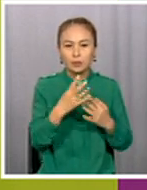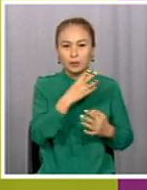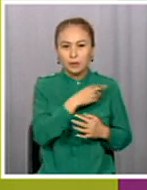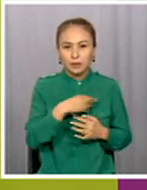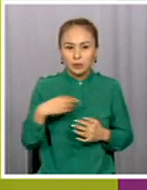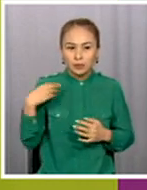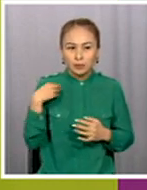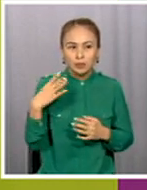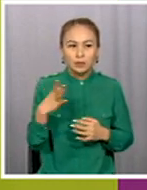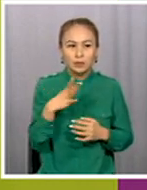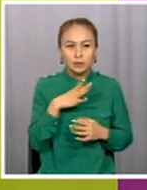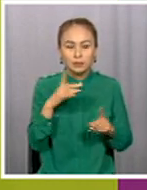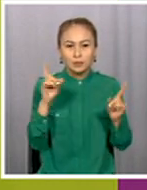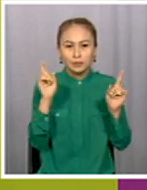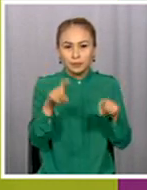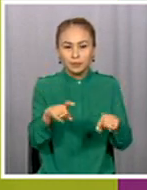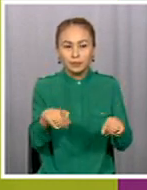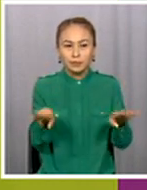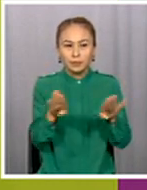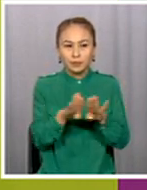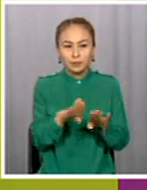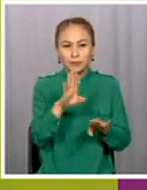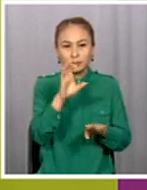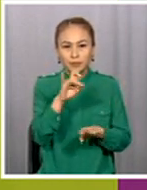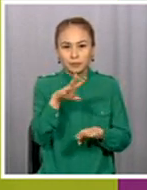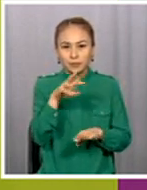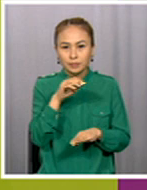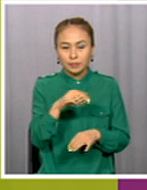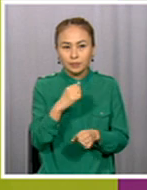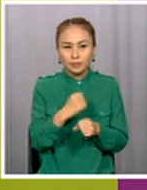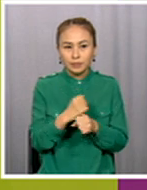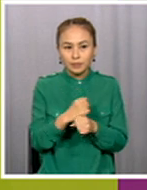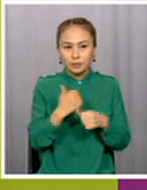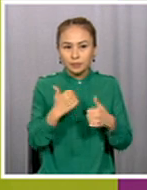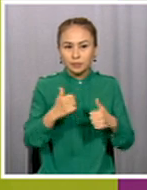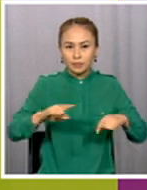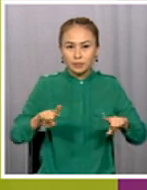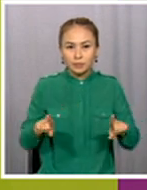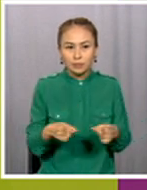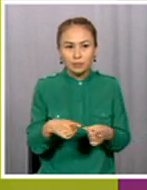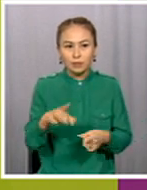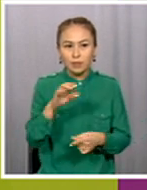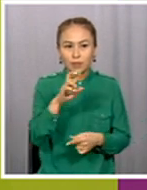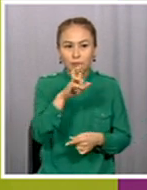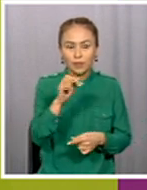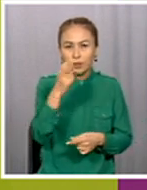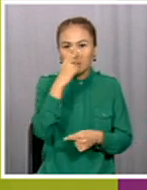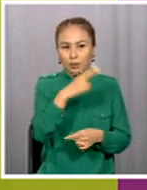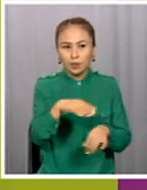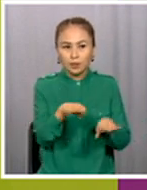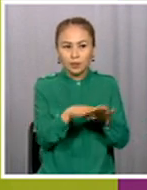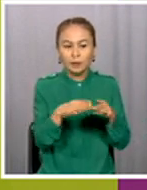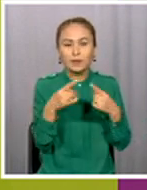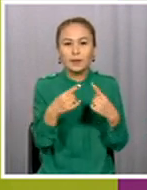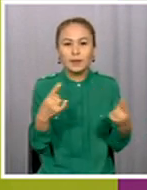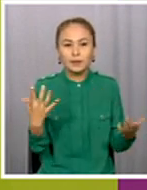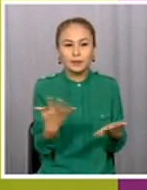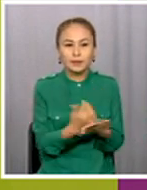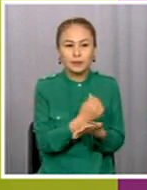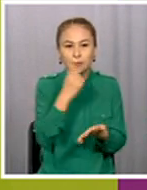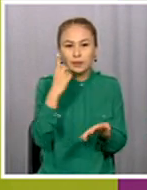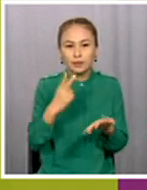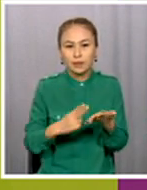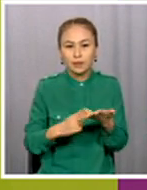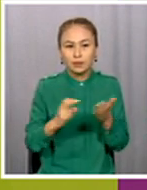білезіктер таққан. Сарматтарда зергерлік өнердің жақсы дамығанын обалардан табылған осындай әшекей бұйымдар дәлелдей